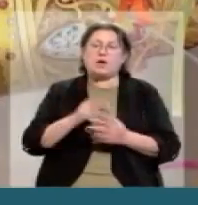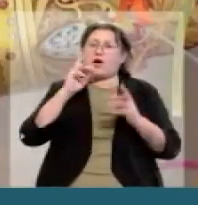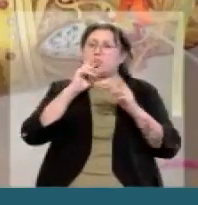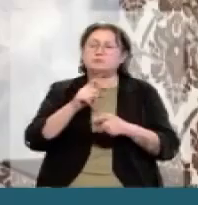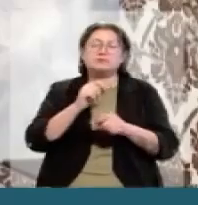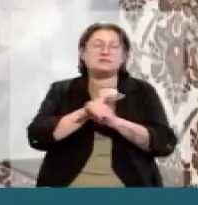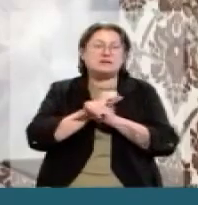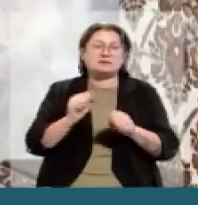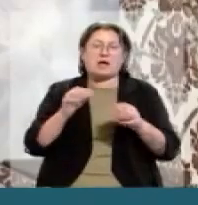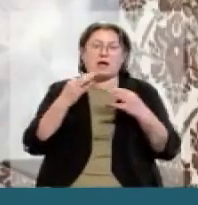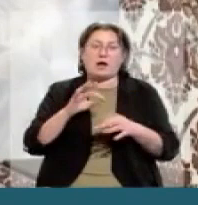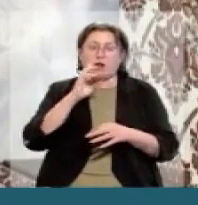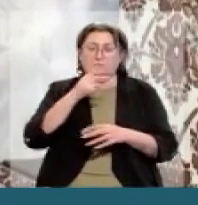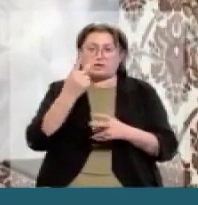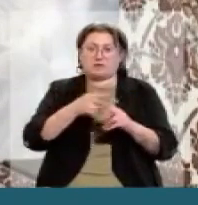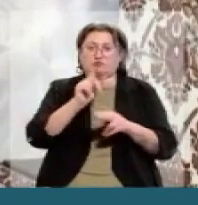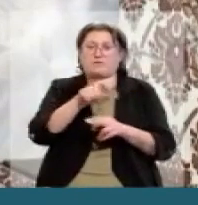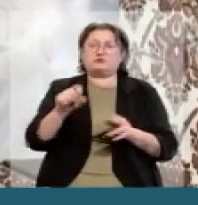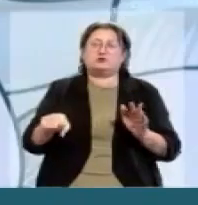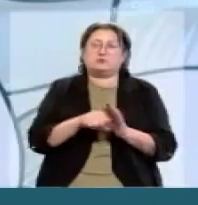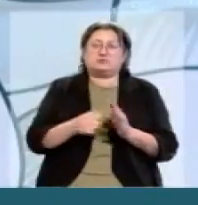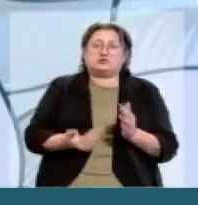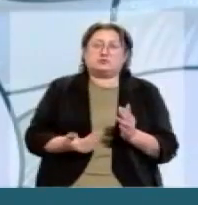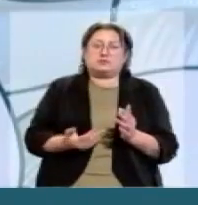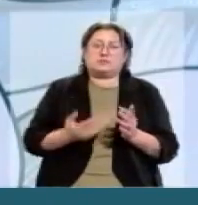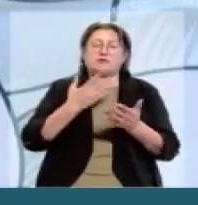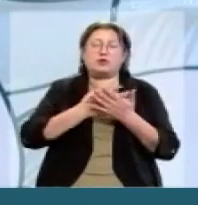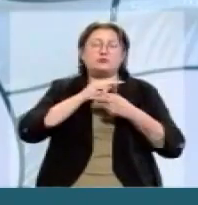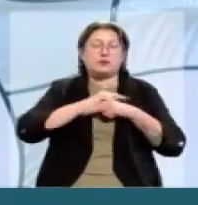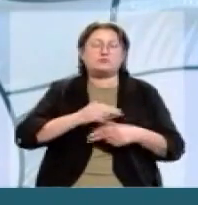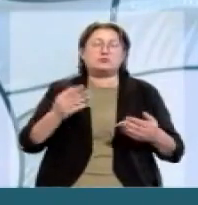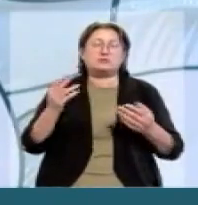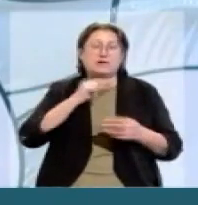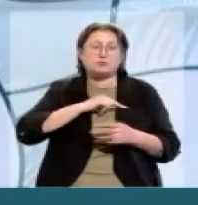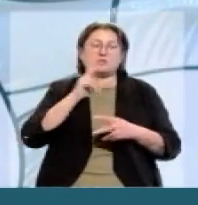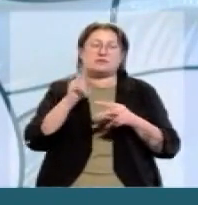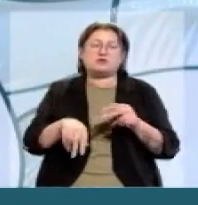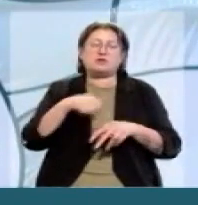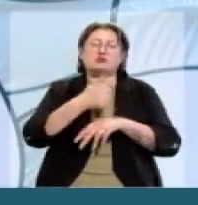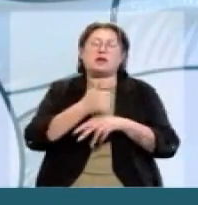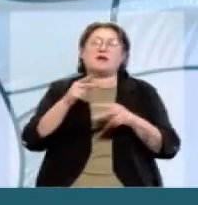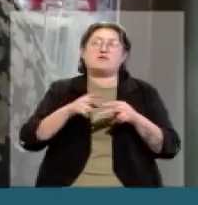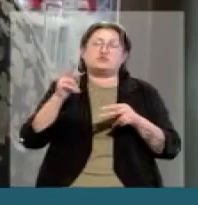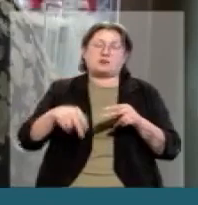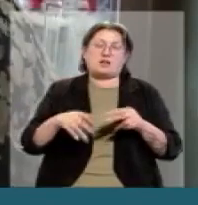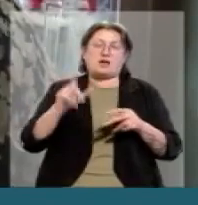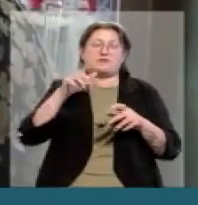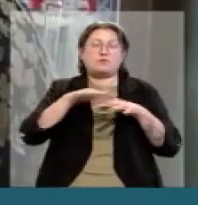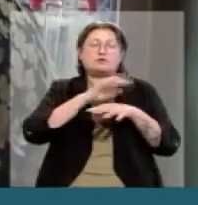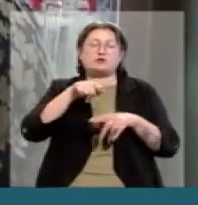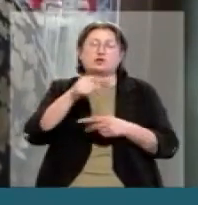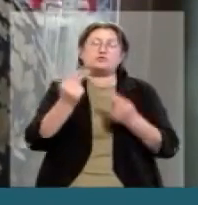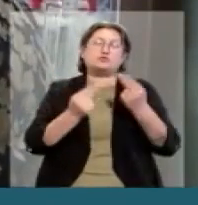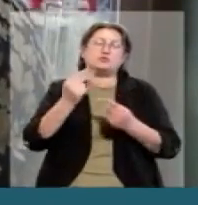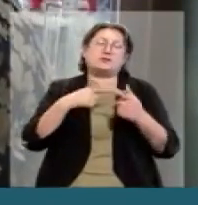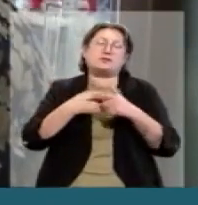нельзя было допускать. Ошибка – это человеческие жизни. Свою трудовую деятельность она завершила начальником вокзала. В народе ее даже